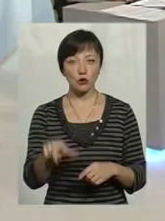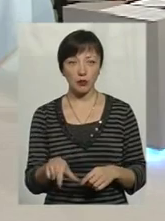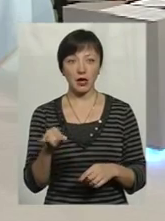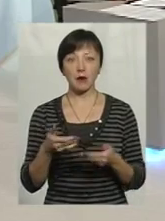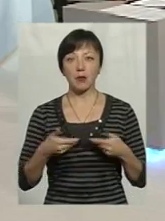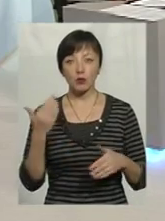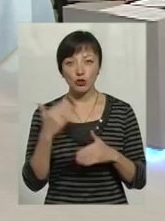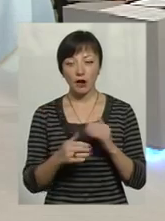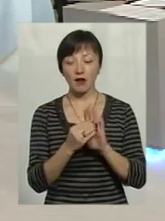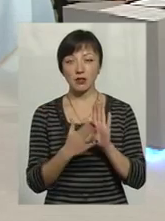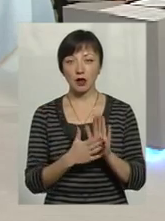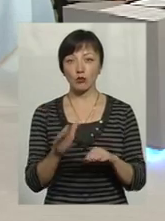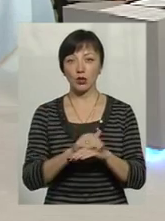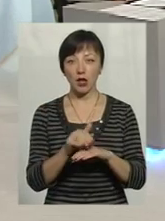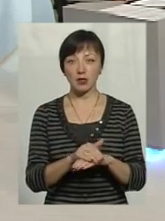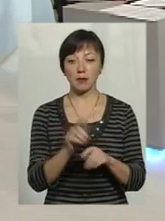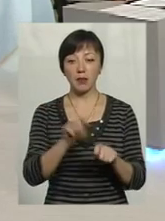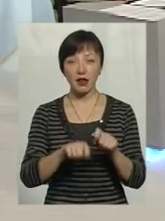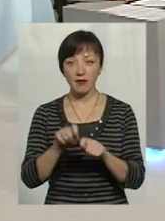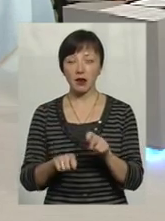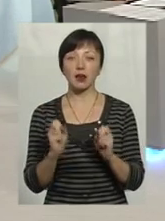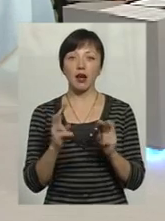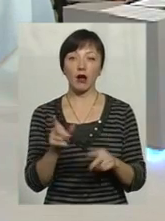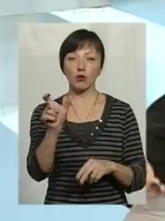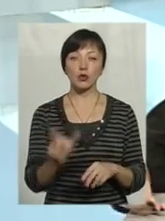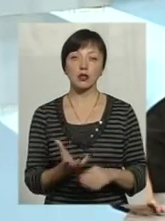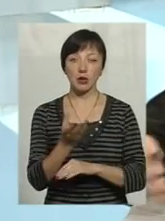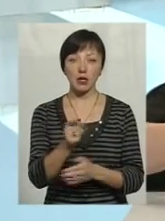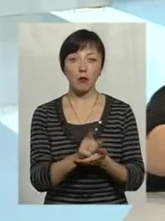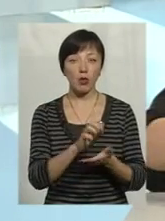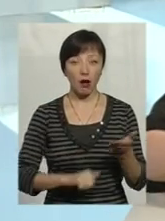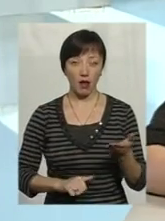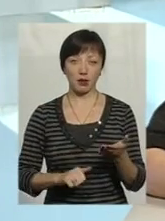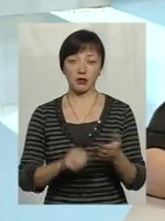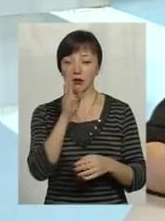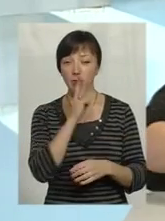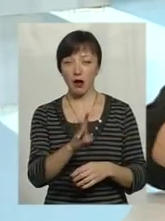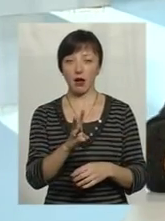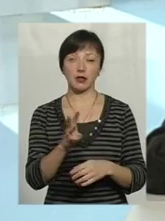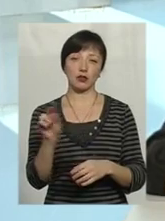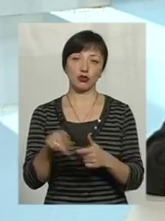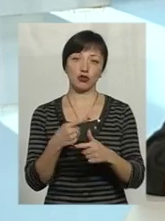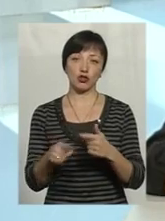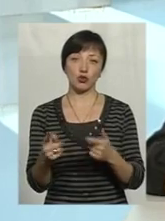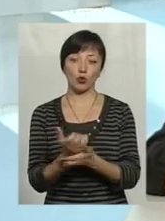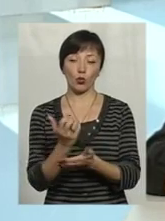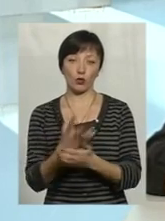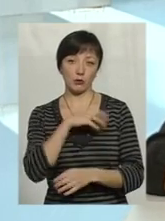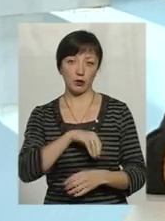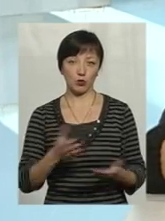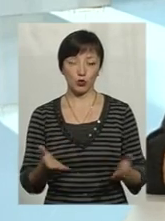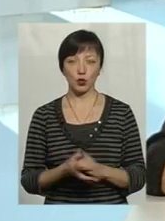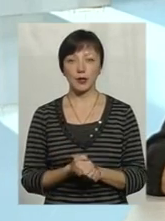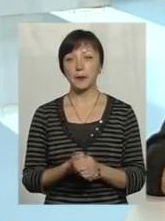І ми б вже вказали, що, будь ласка, перевірте, наскільки людина сплатила податки там заробітної плати, чи там від прибутку.